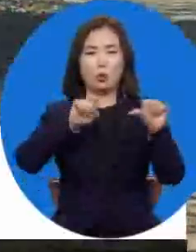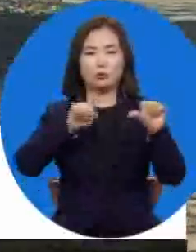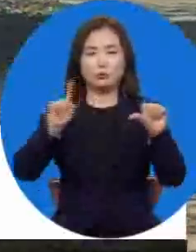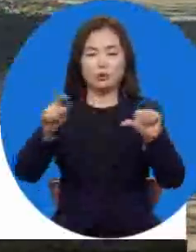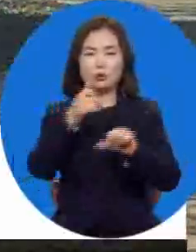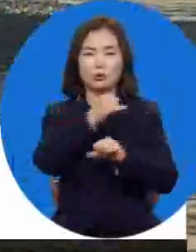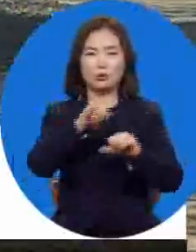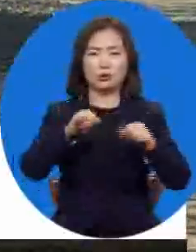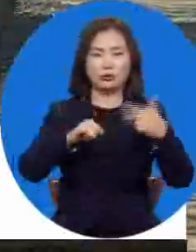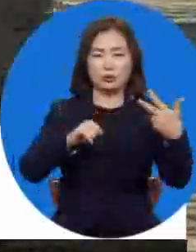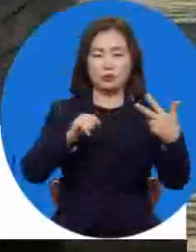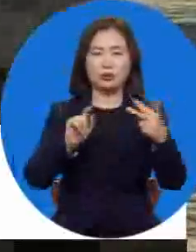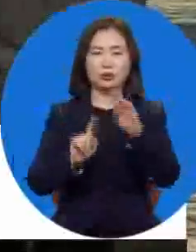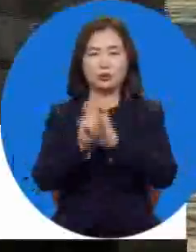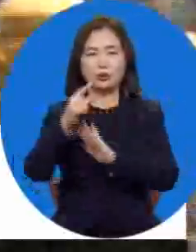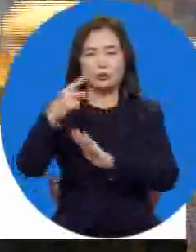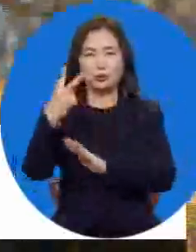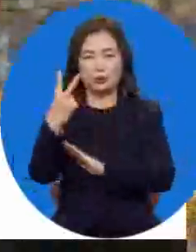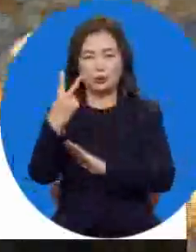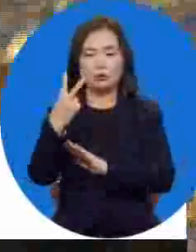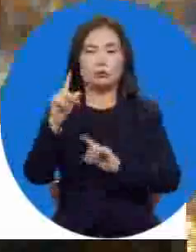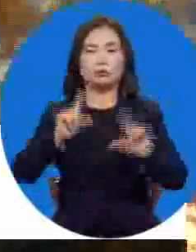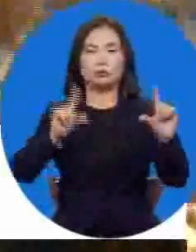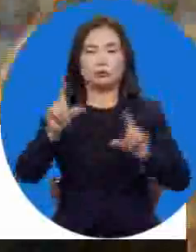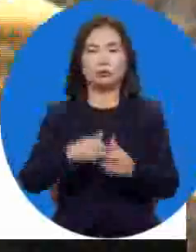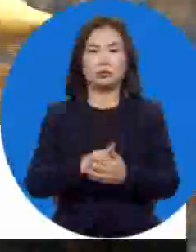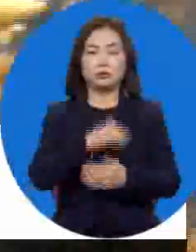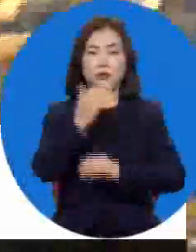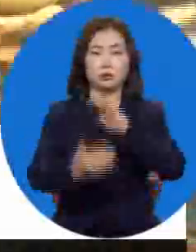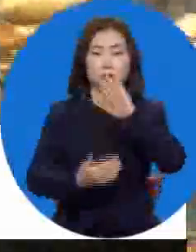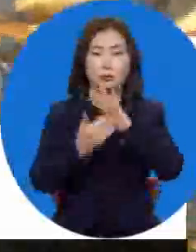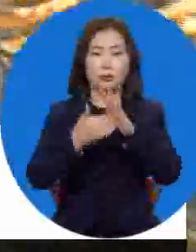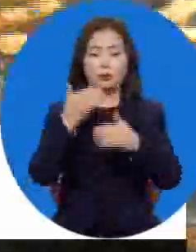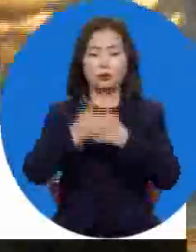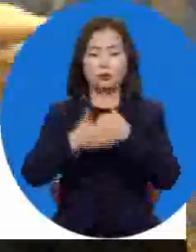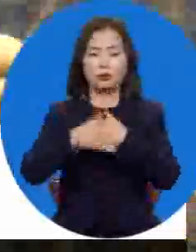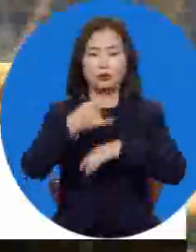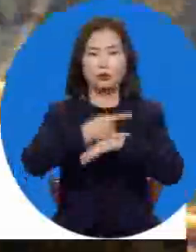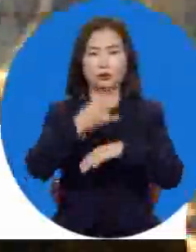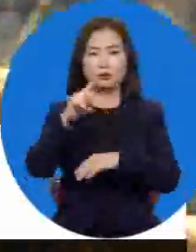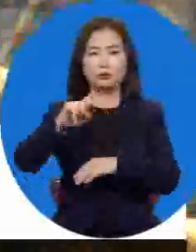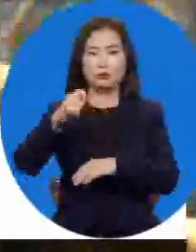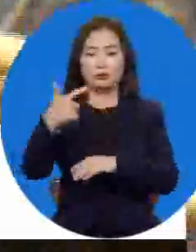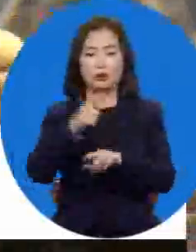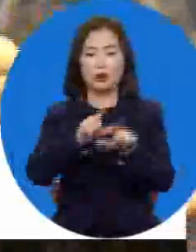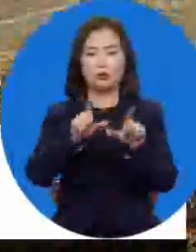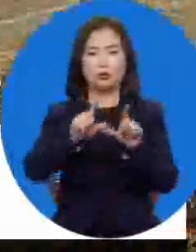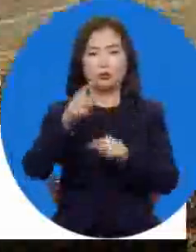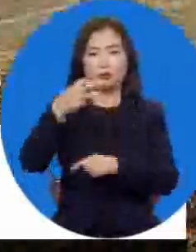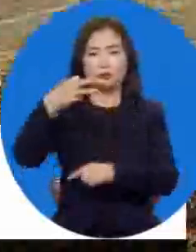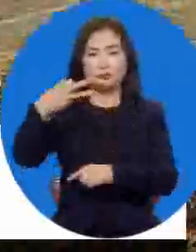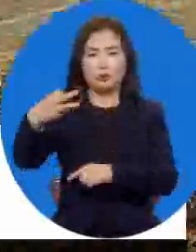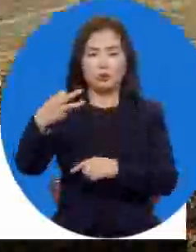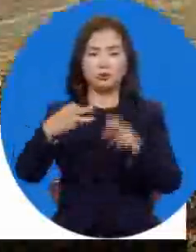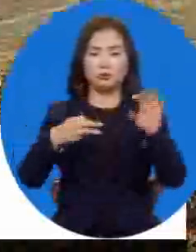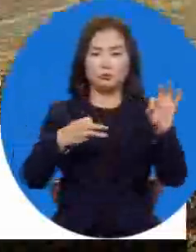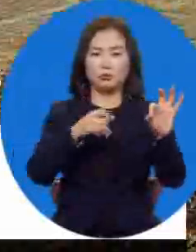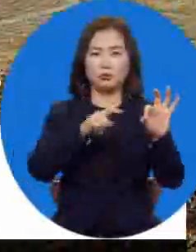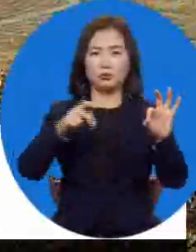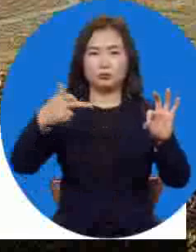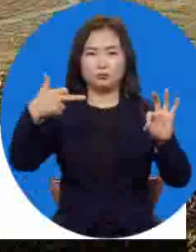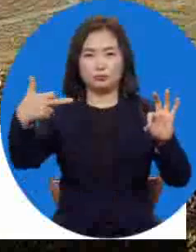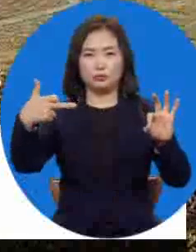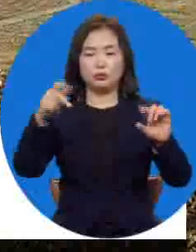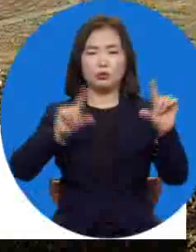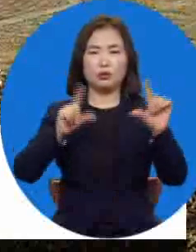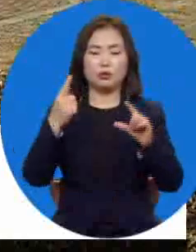영하 7도 에서 영상이 도회 분포를 보였습니다 나 출고 비유는 대구 외성의 16도 안동 23도 등 10도에서 17도